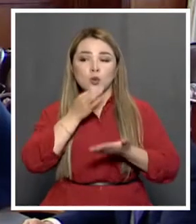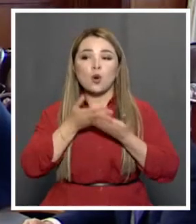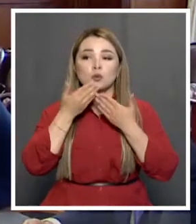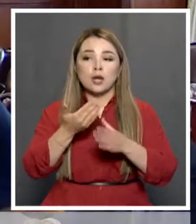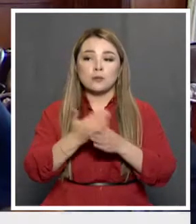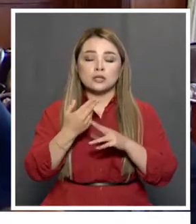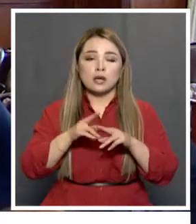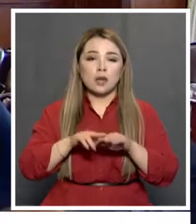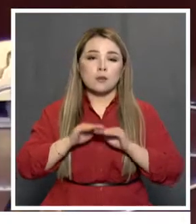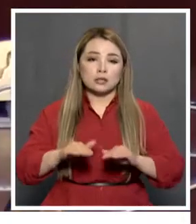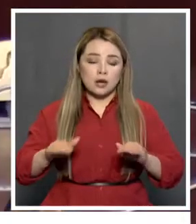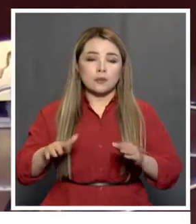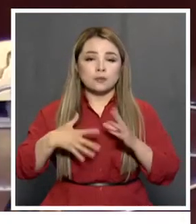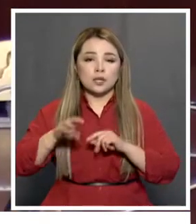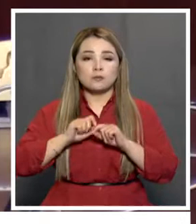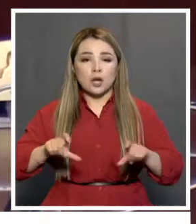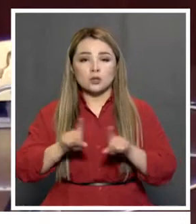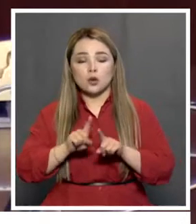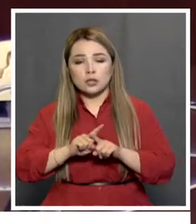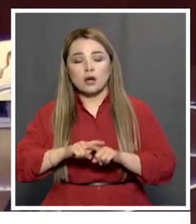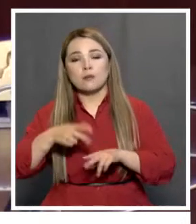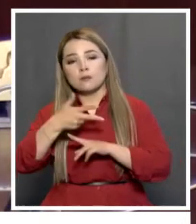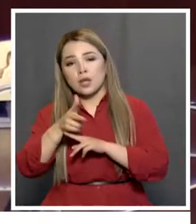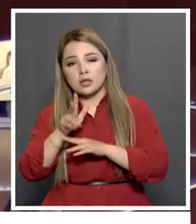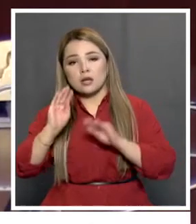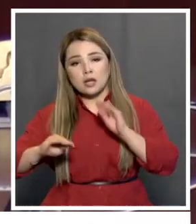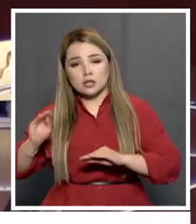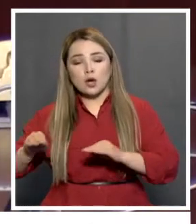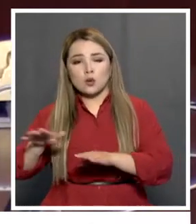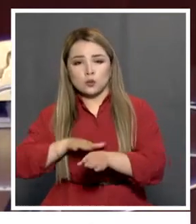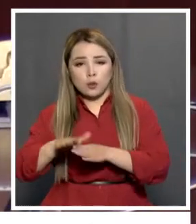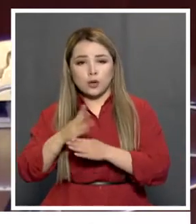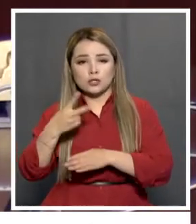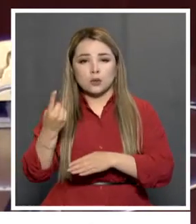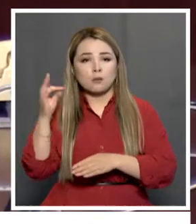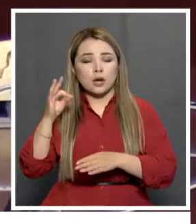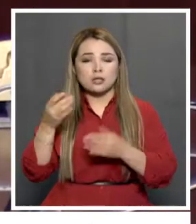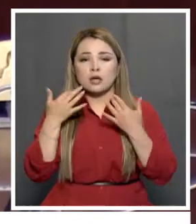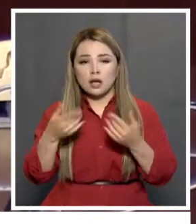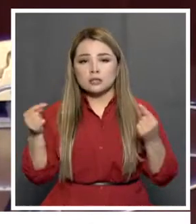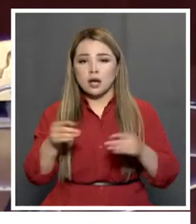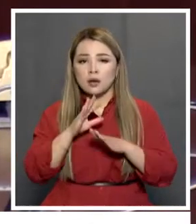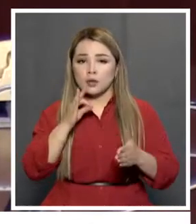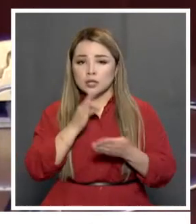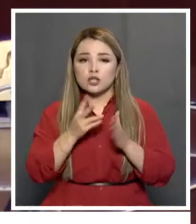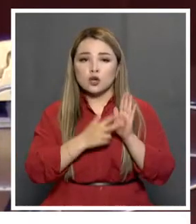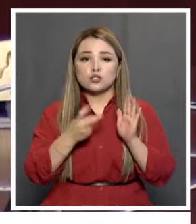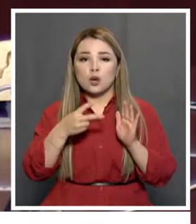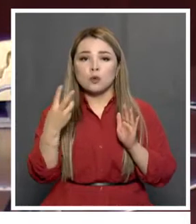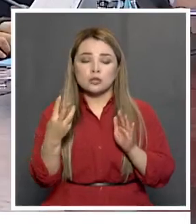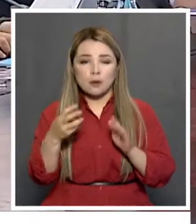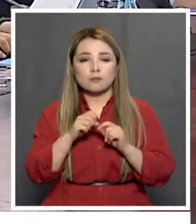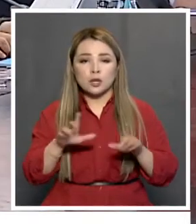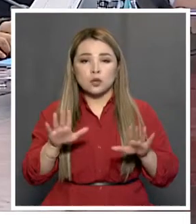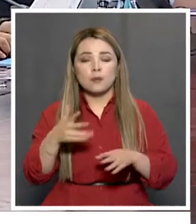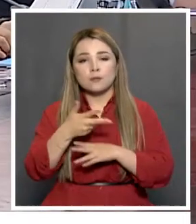мен балабақшалар түгел бейнебақылау жүйесімен жабдықталған, бірақ 21% талапқа сай емес. 823 мектептің ғана бейнебақылау